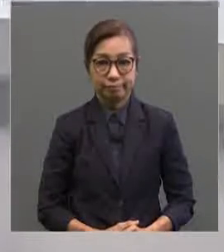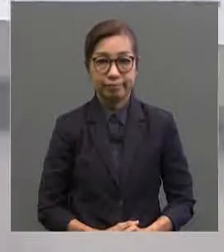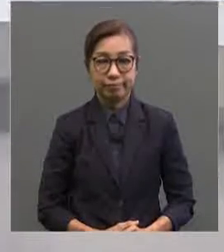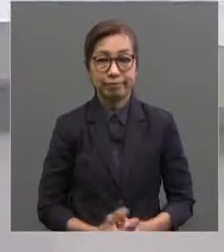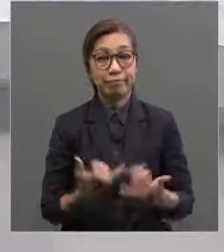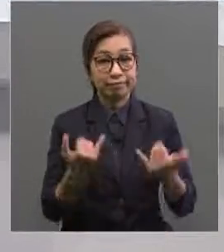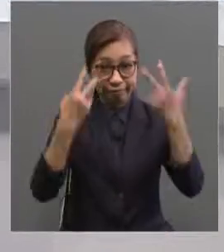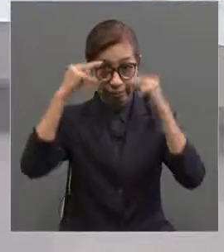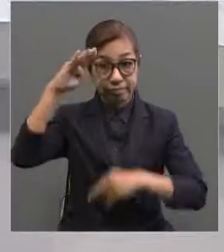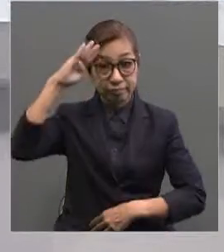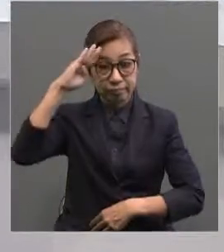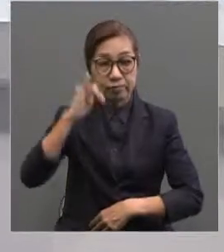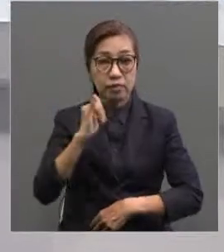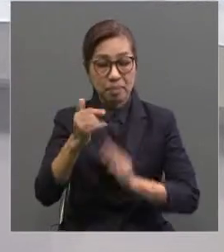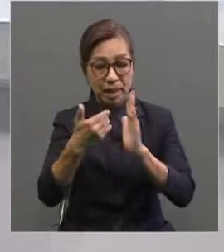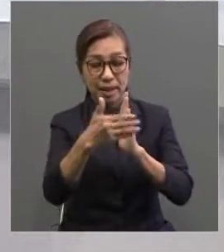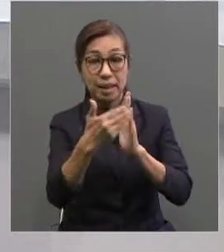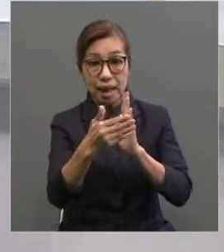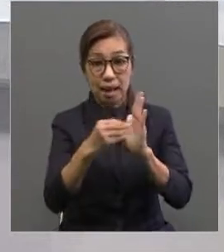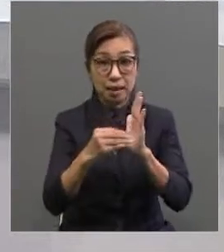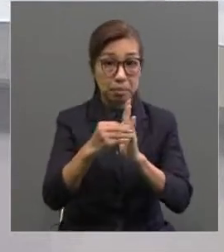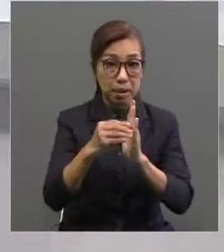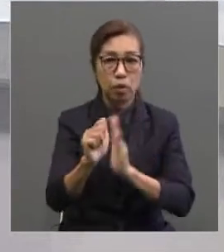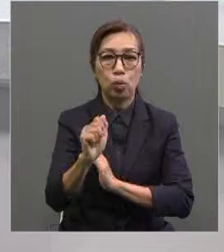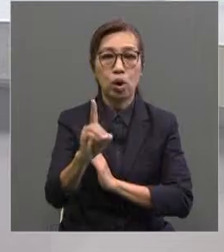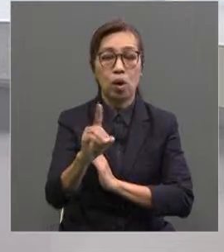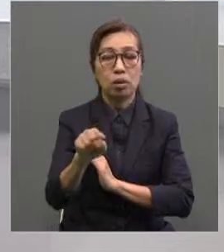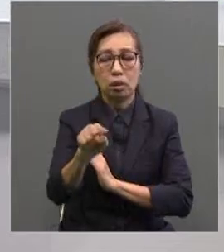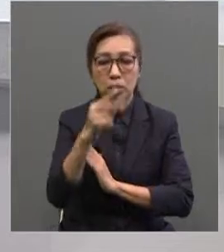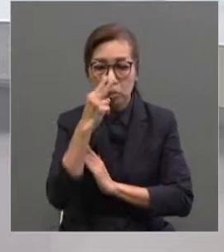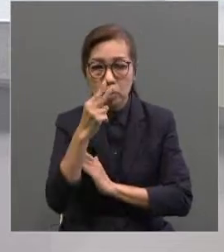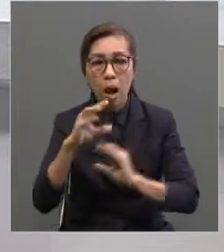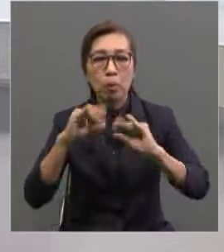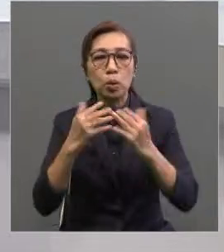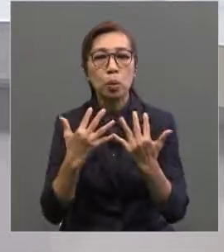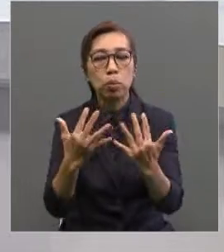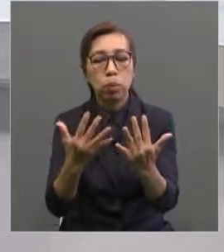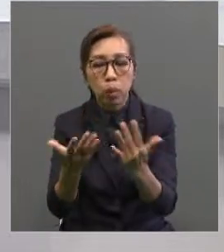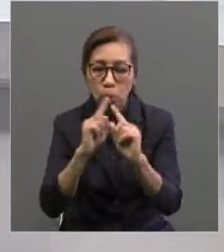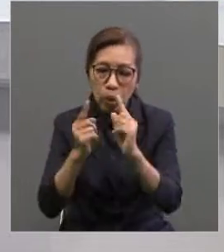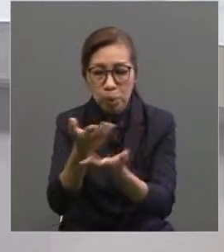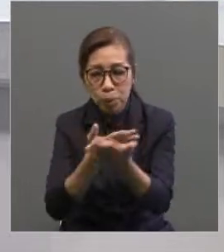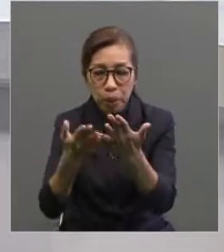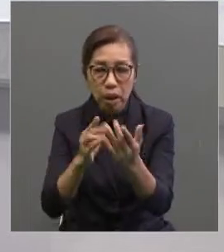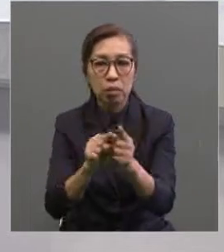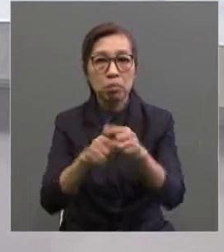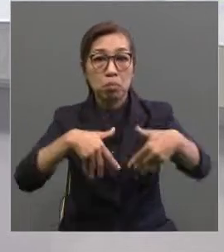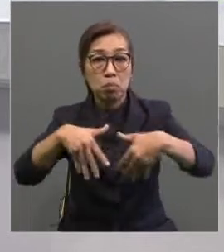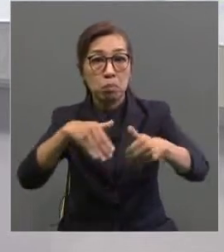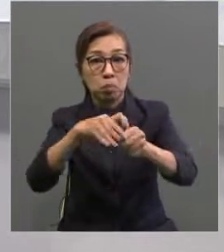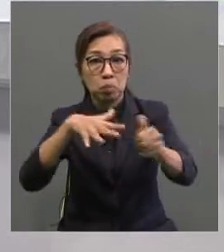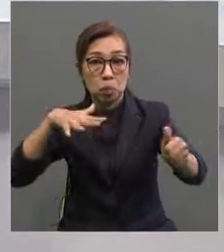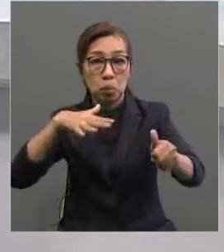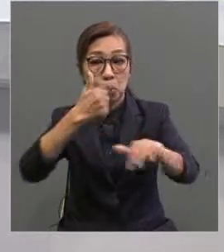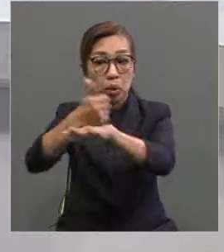วันนี้ท่านนายกรัฐมนตรีลงพื้นที่ภาคอีสานอย่างจังหวัดอุดรธานีนะคะไปเปิดการประชุมสัมมนาแล้วก็ไปพบปะผู้บริหารท้องถิ่นด้วยนะ